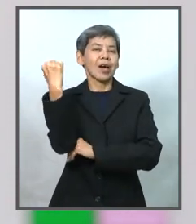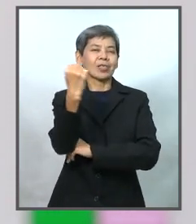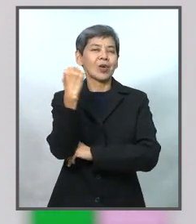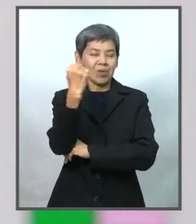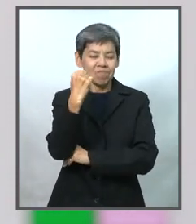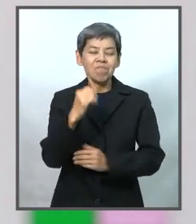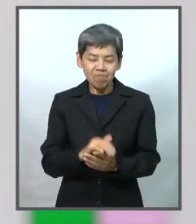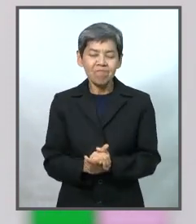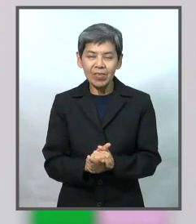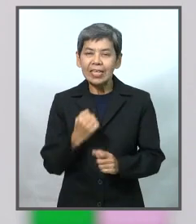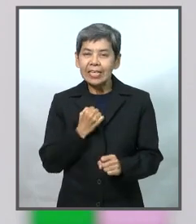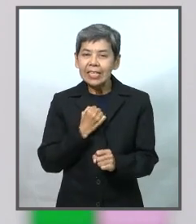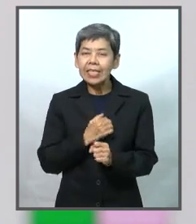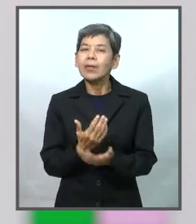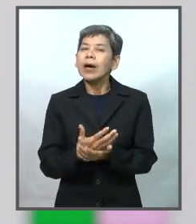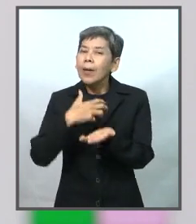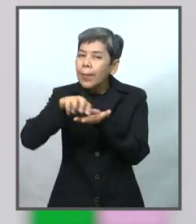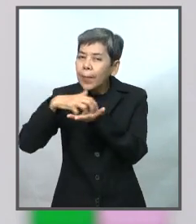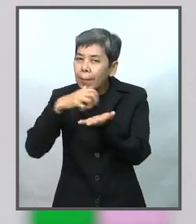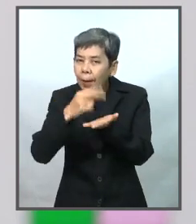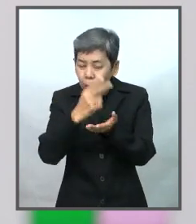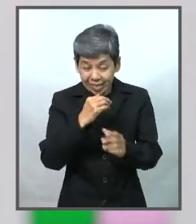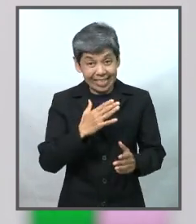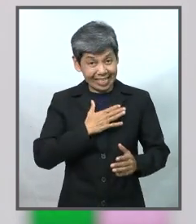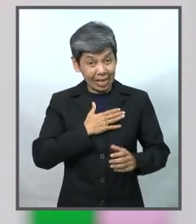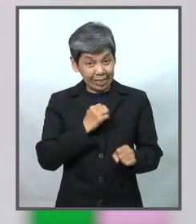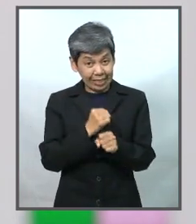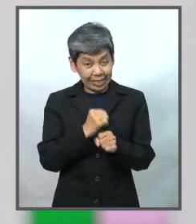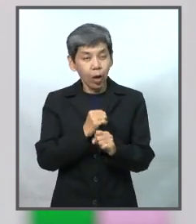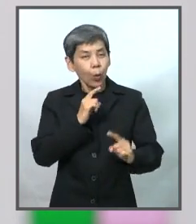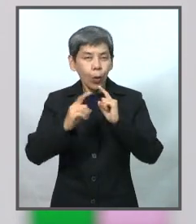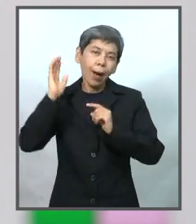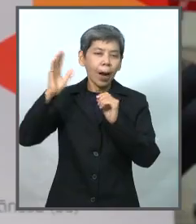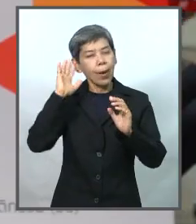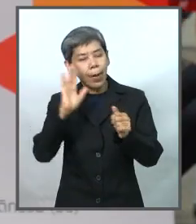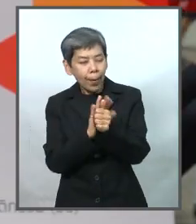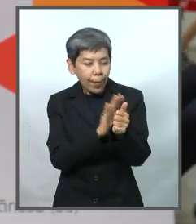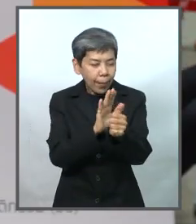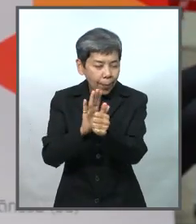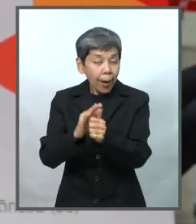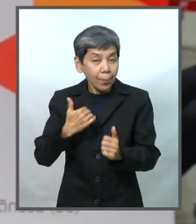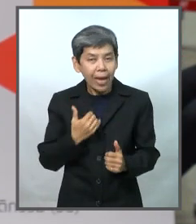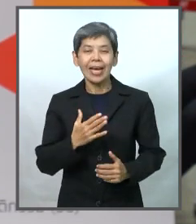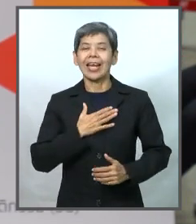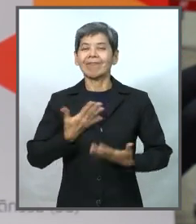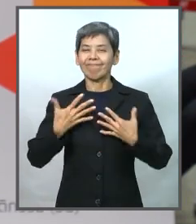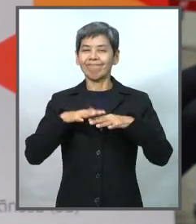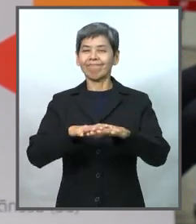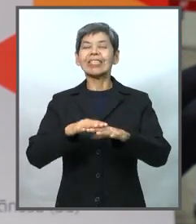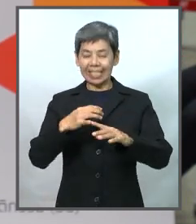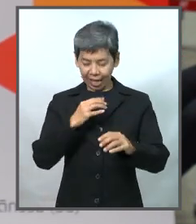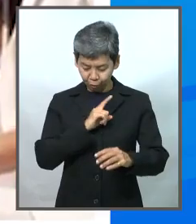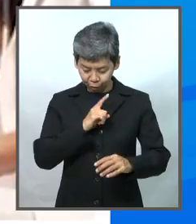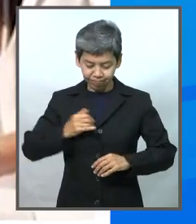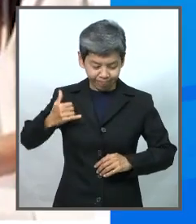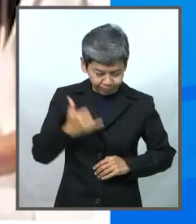คมสงเคราะห์ค่ะในการที่มาสร้างอินสปิเรชันนะคะเพราะว่าโดยปกติเราก็เป็นคนไปพูดให้กำลังใจคนอยู่แล้ววันนี้ก็เลยเป็นส่วนหนึ่งนะคะ